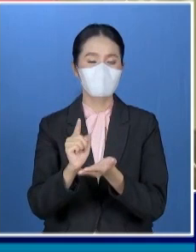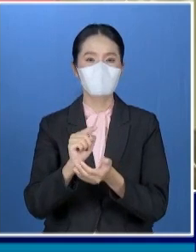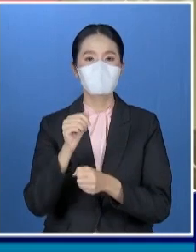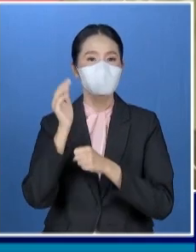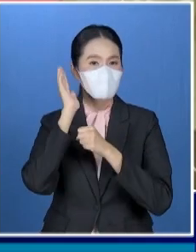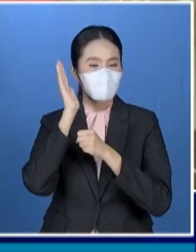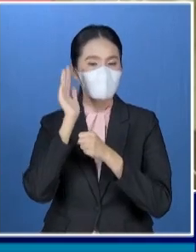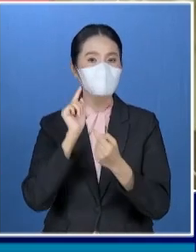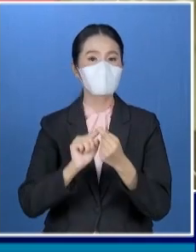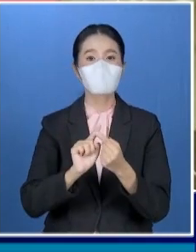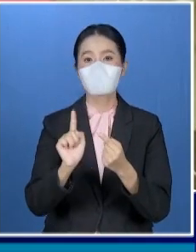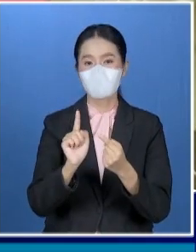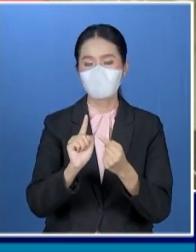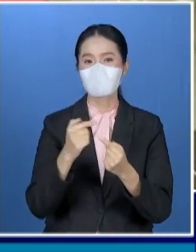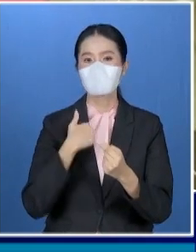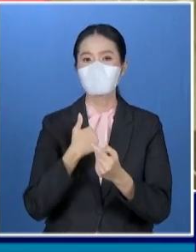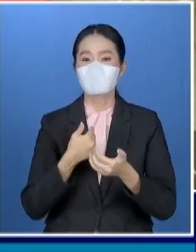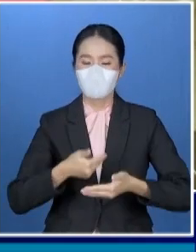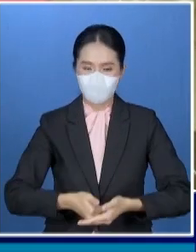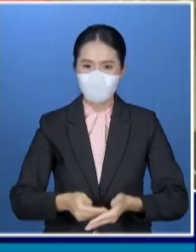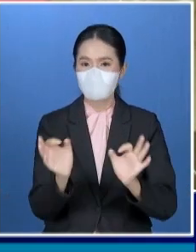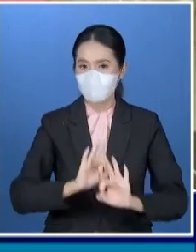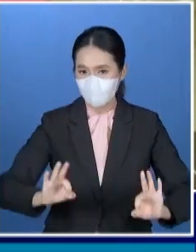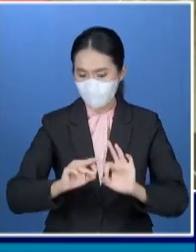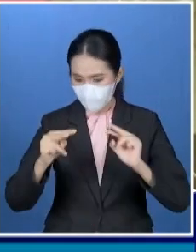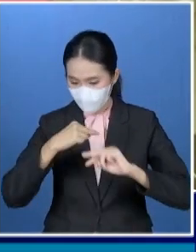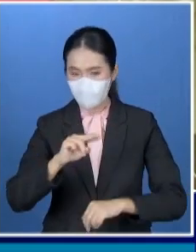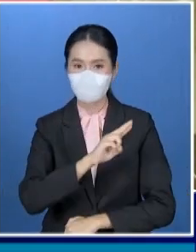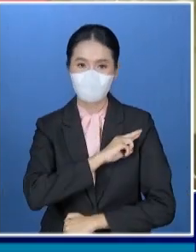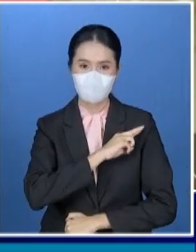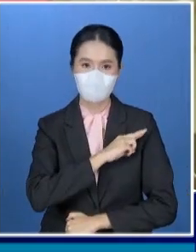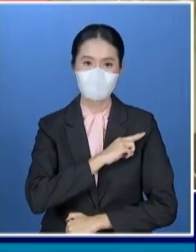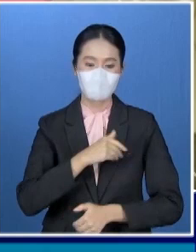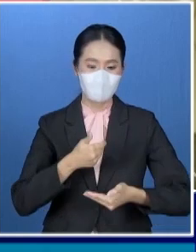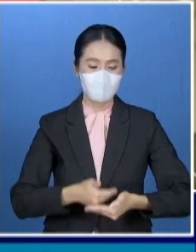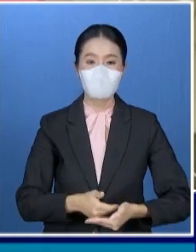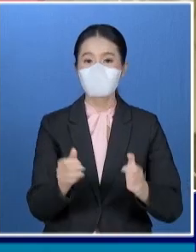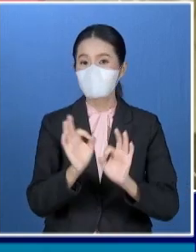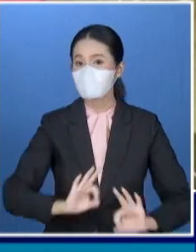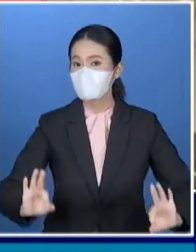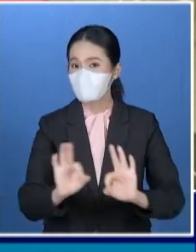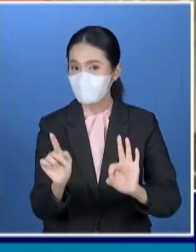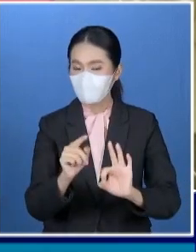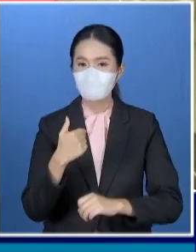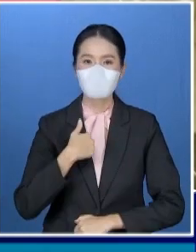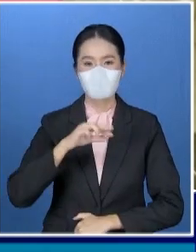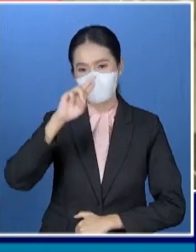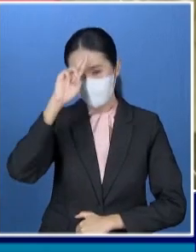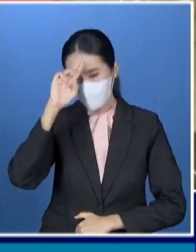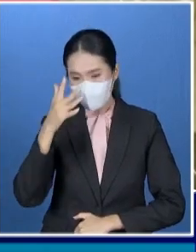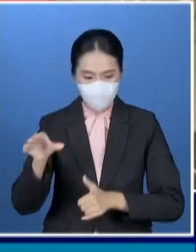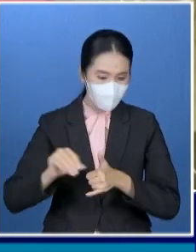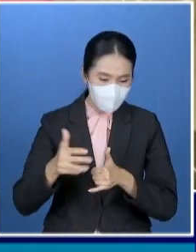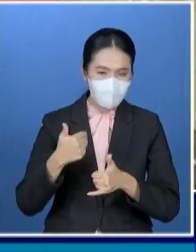ายนะคะเรื่องแรกเลยนอกเหนือจากธรรมะคือเน้นเรื่องของการดูแลตัวเองส่วนธรรมะจะย้ำเสมอว่าไม่มีโรคเป็นรา